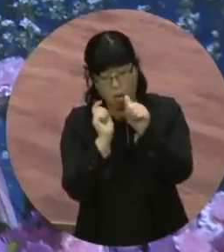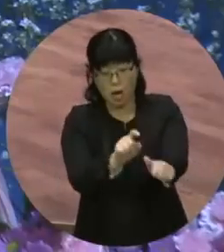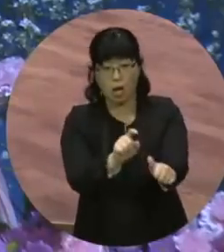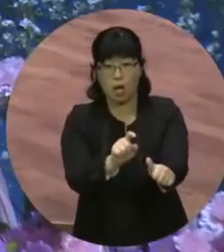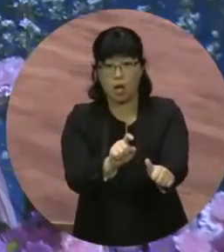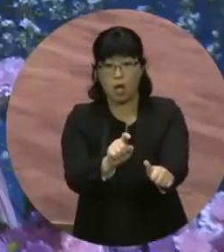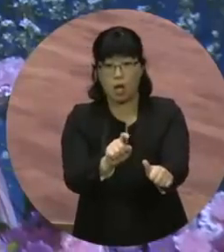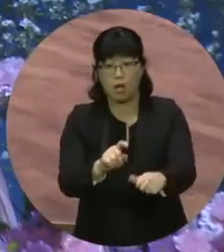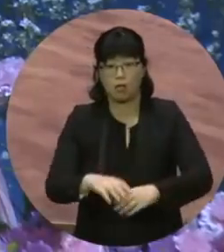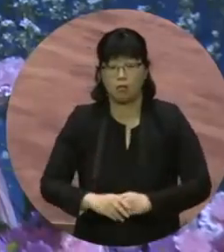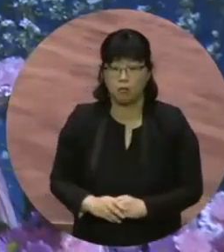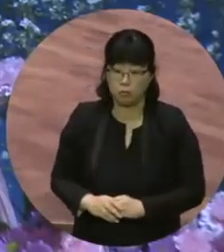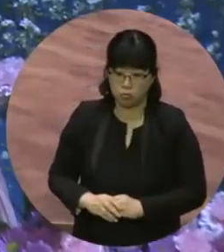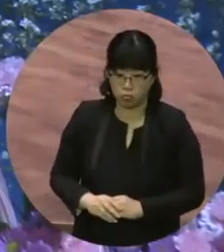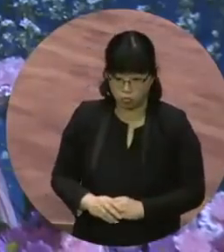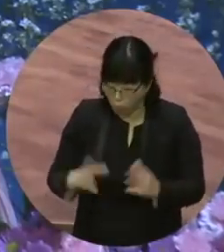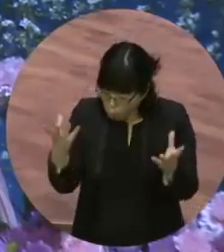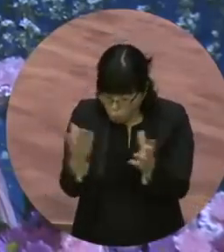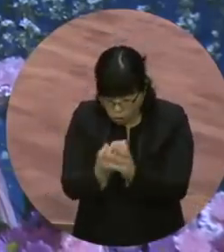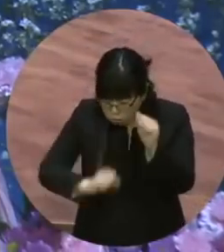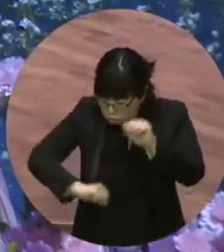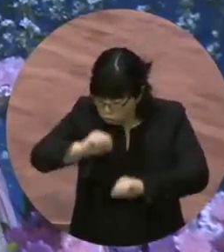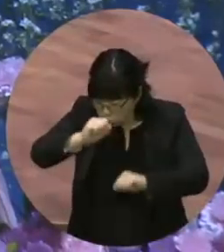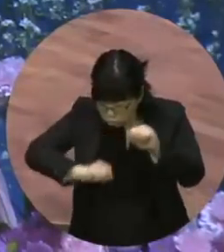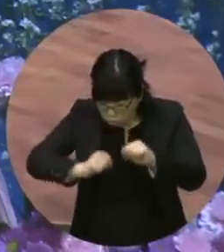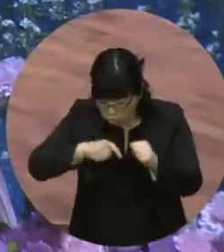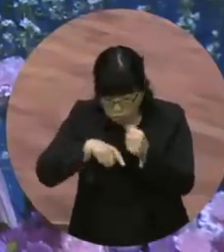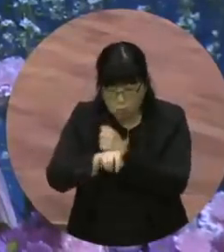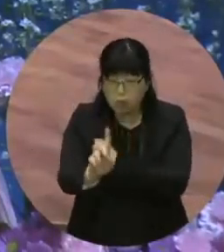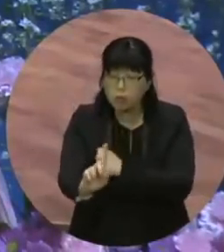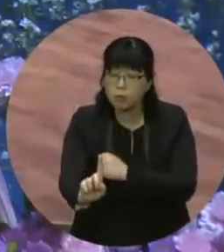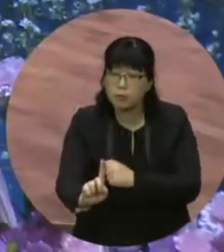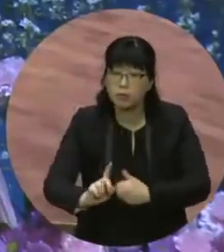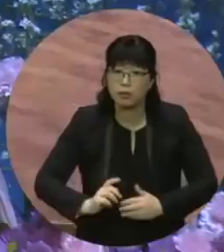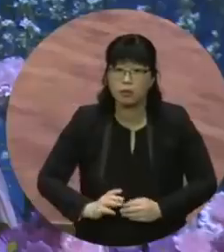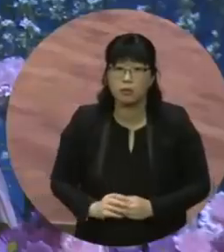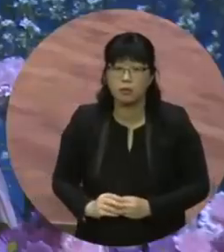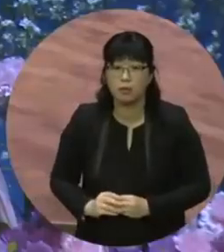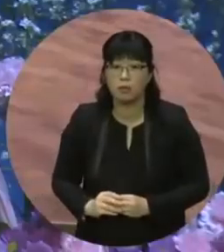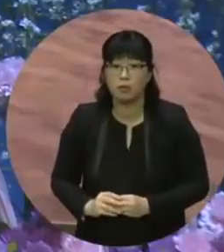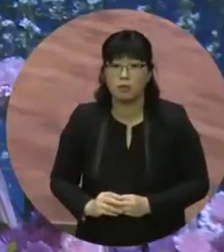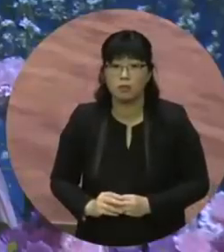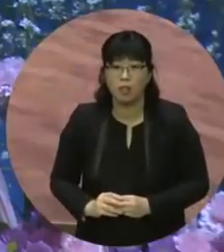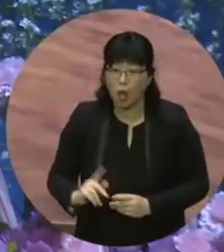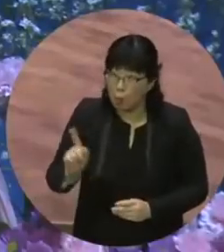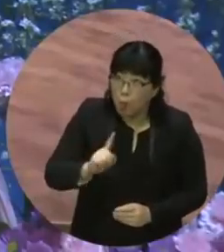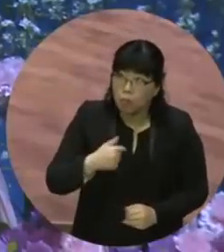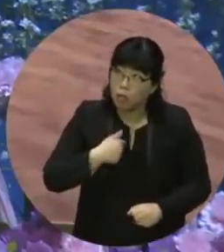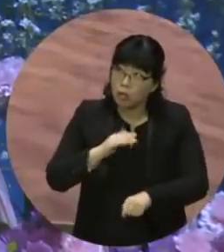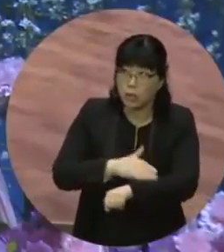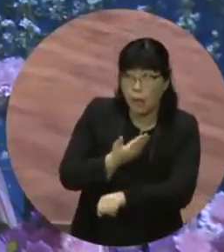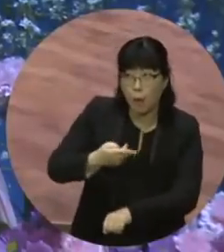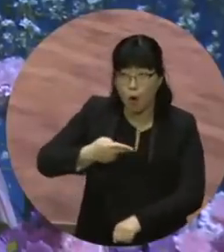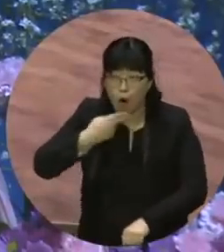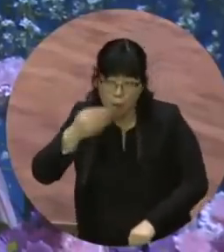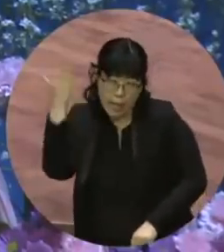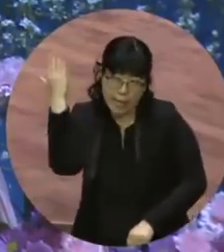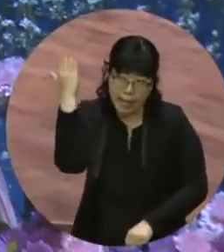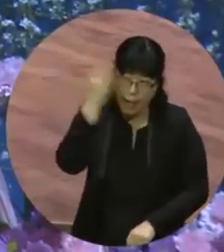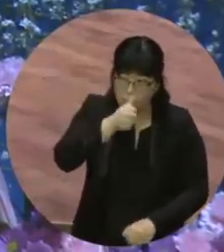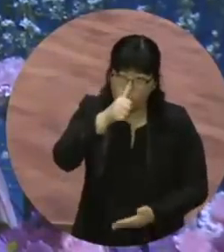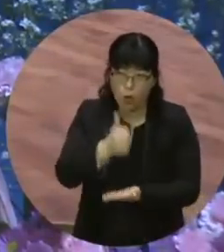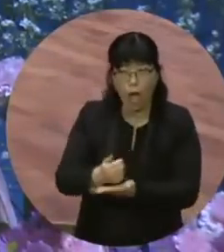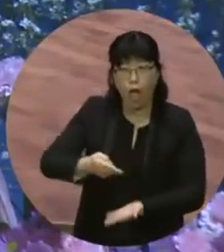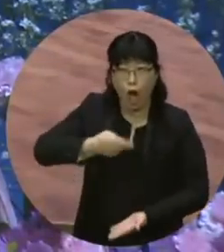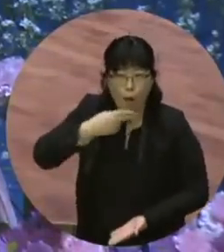우리가 어떻게 완전할 수 있어요? 이 말씀이 우리에게 어떤 오류나 잘못이 없는 그런 완전을